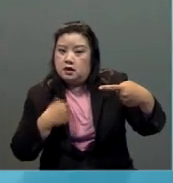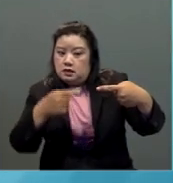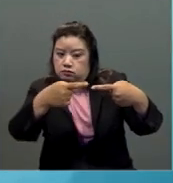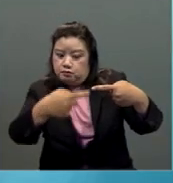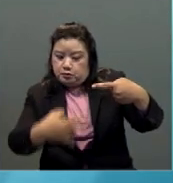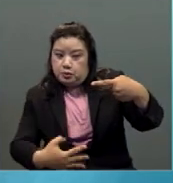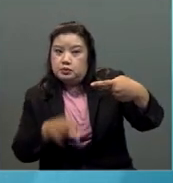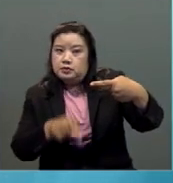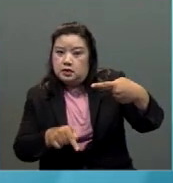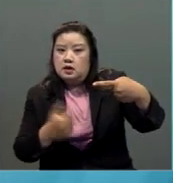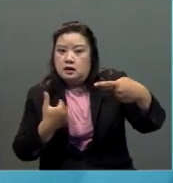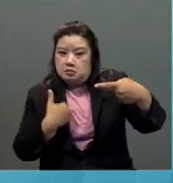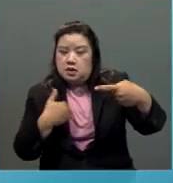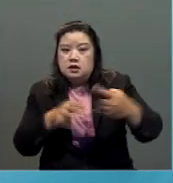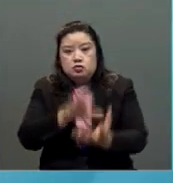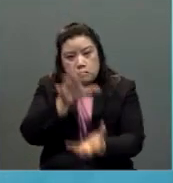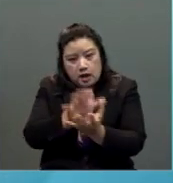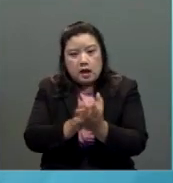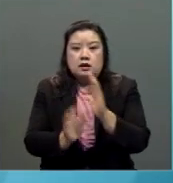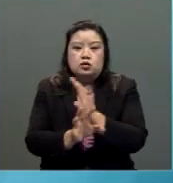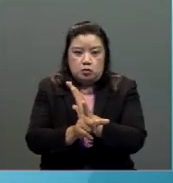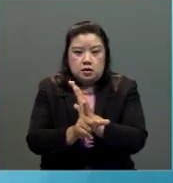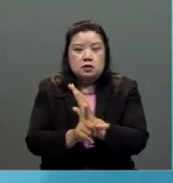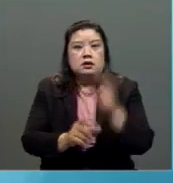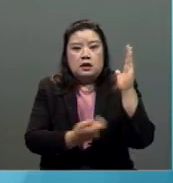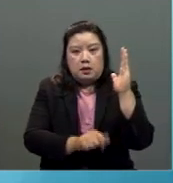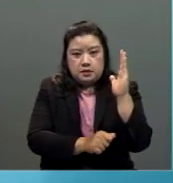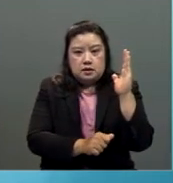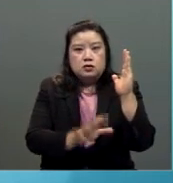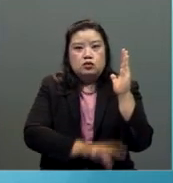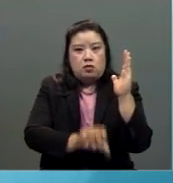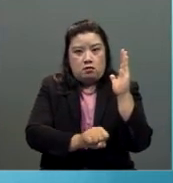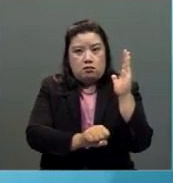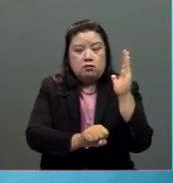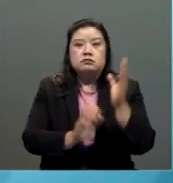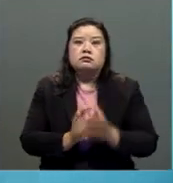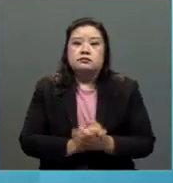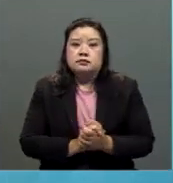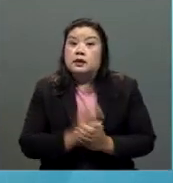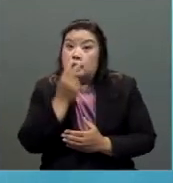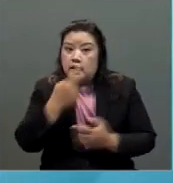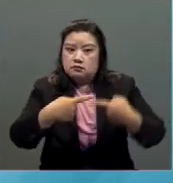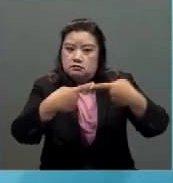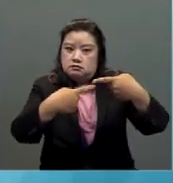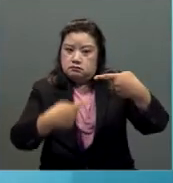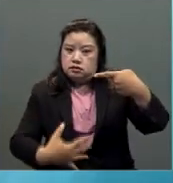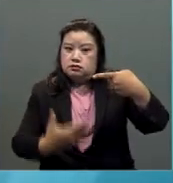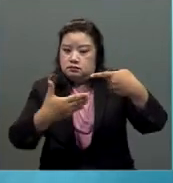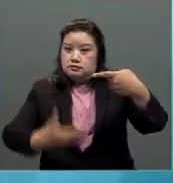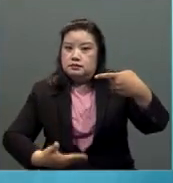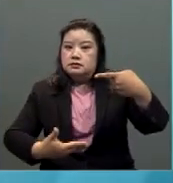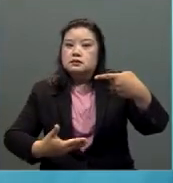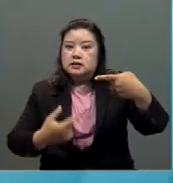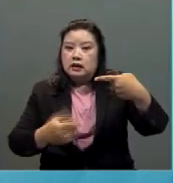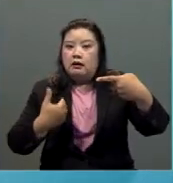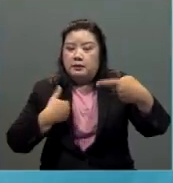10ก็คือสมุทรปราการสตูลชลบุรีกระบี่และสงขลานะครับซึ่งก็จะเป็นตัวเรียกว่าอะไรฮะล